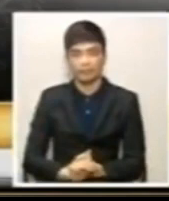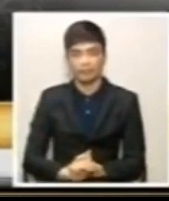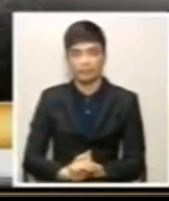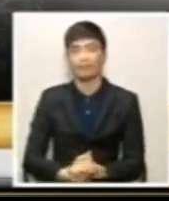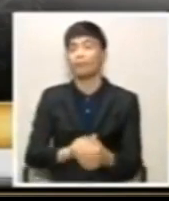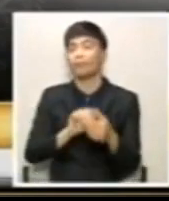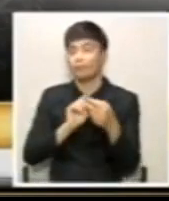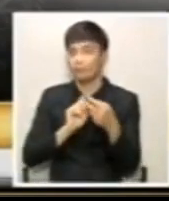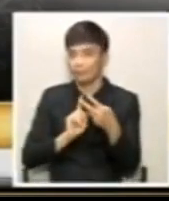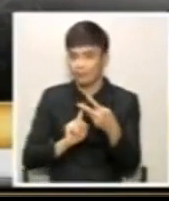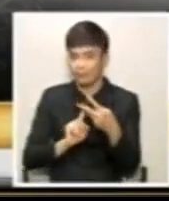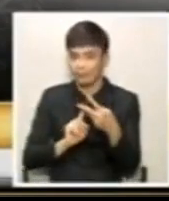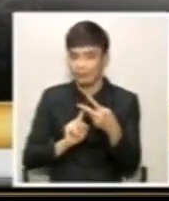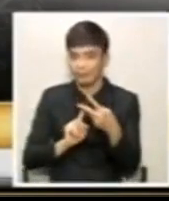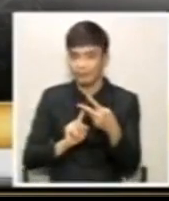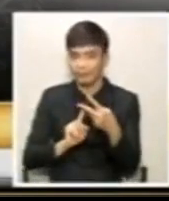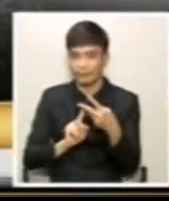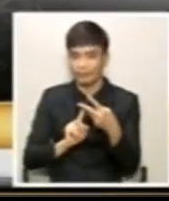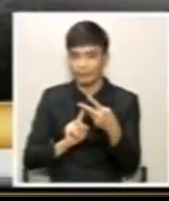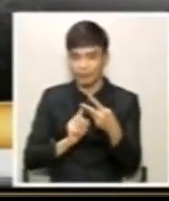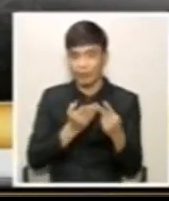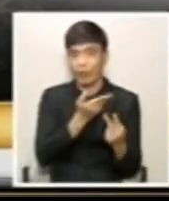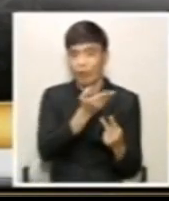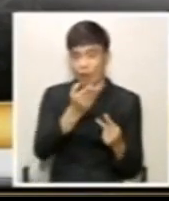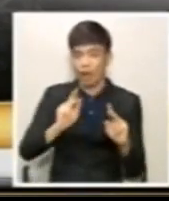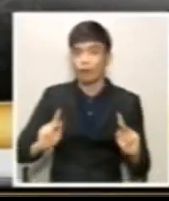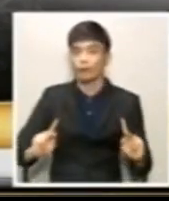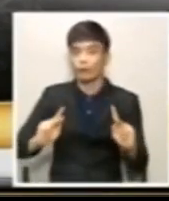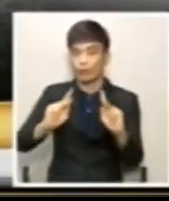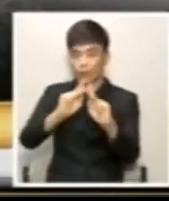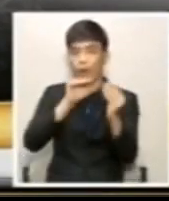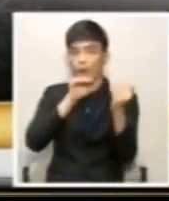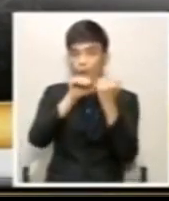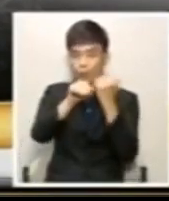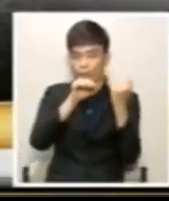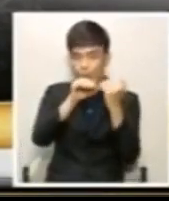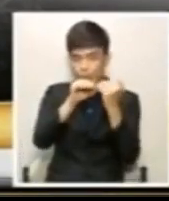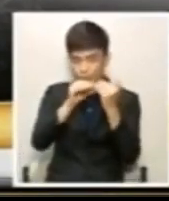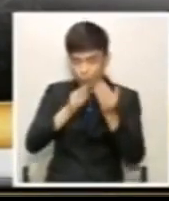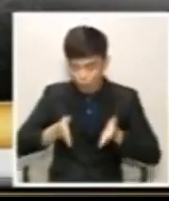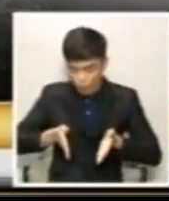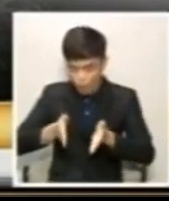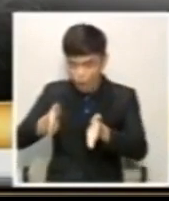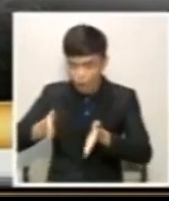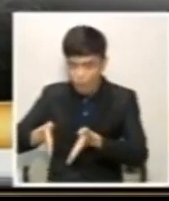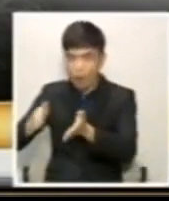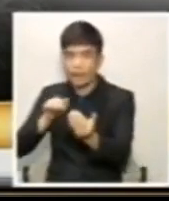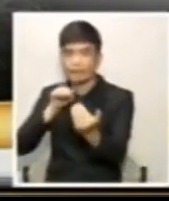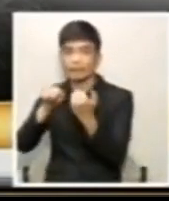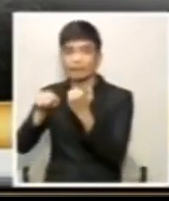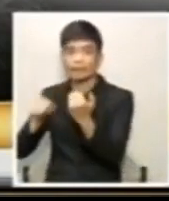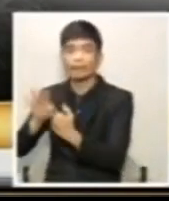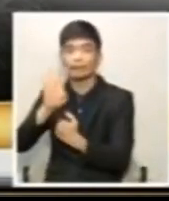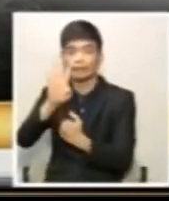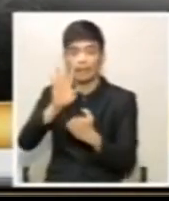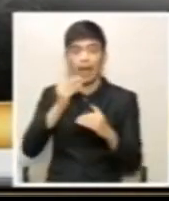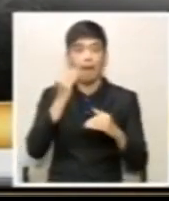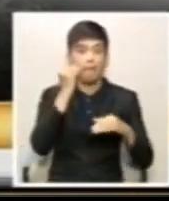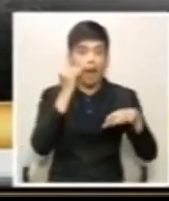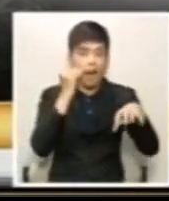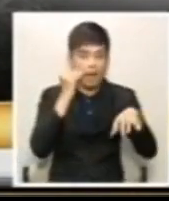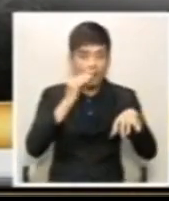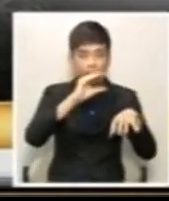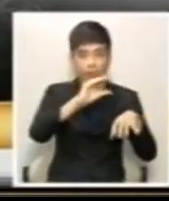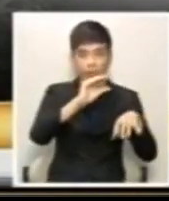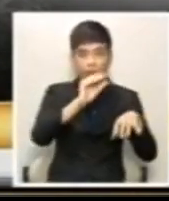เรื่องที่สองขอให้กระทรวงคมนาคมก่อสร้างถนน4ช่องจราจรจากบ้านโคกทรายอำเภอป่าบอน